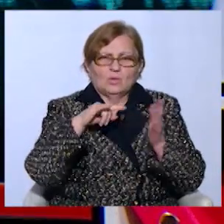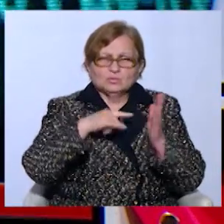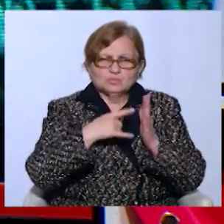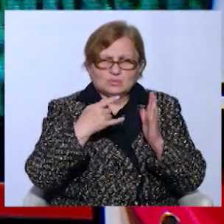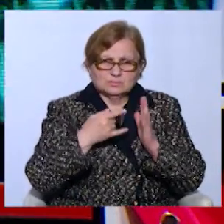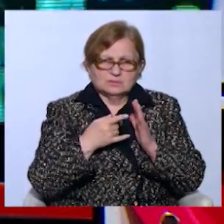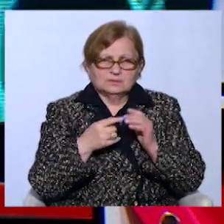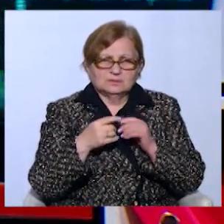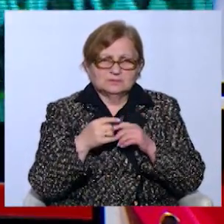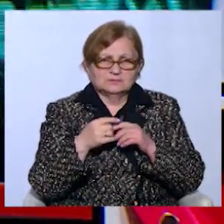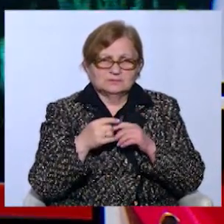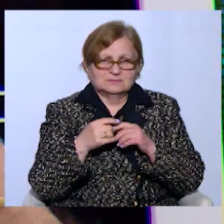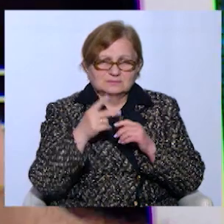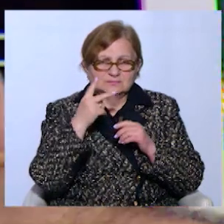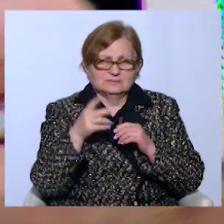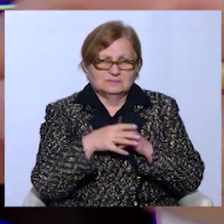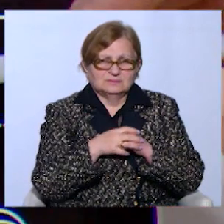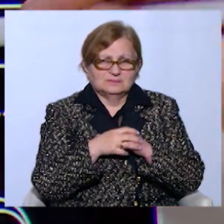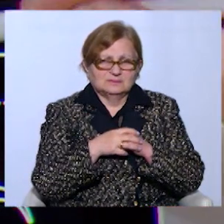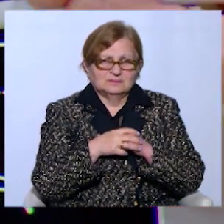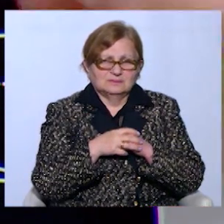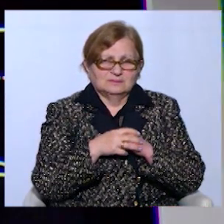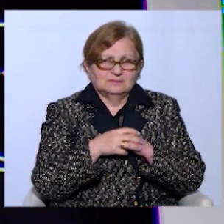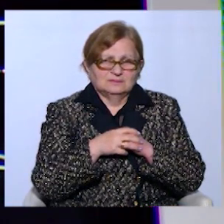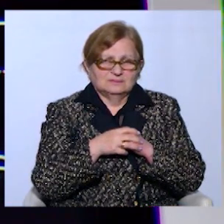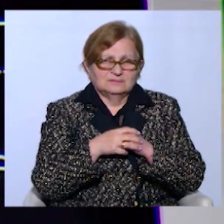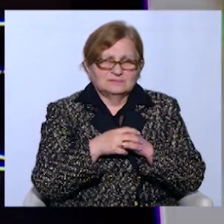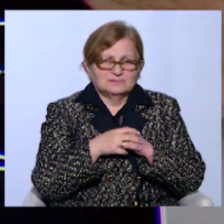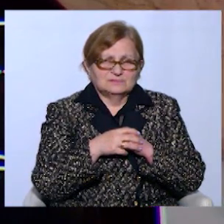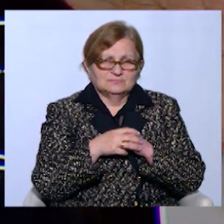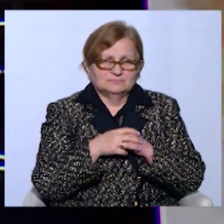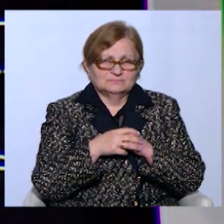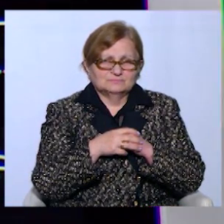მოდი დავხატოთ ოთხკუთხედიც. აი ასე.